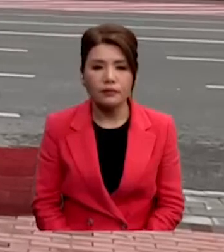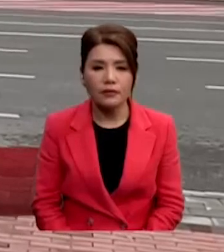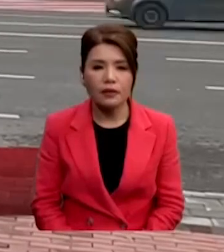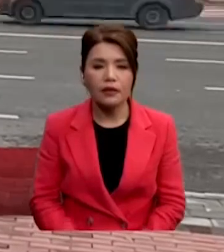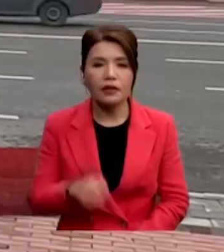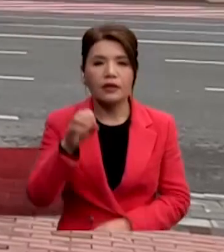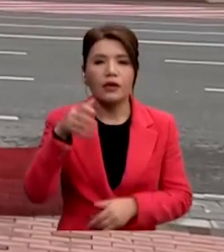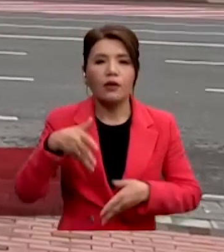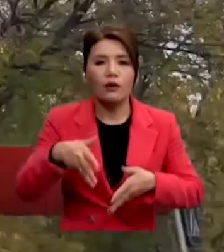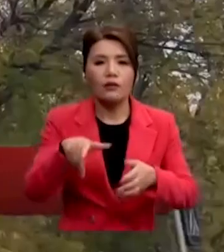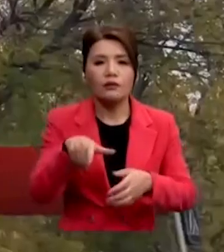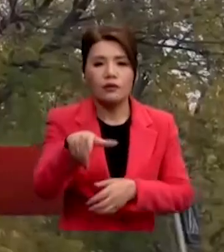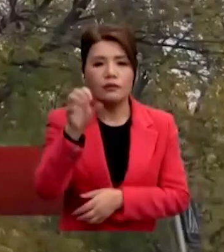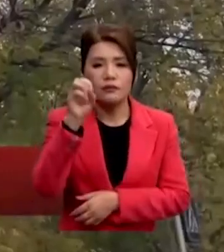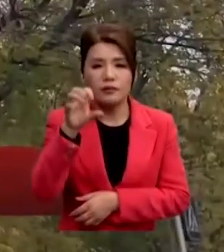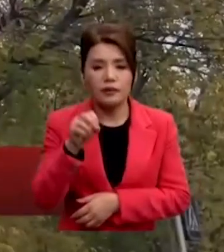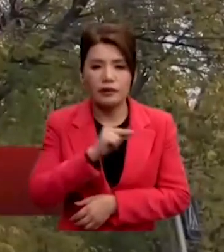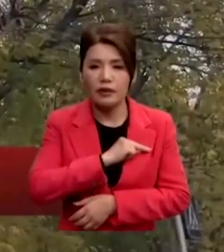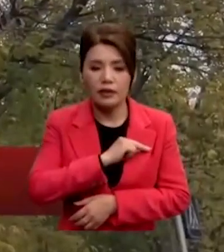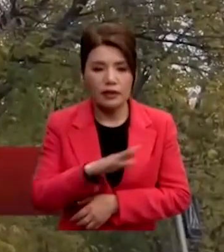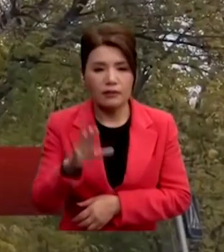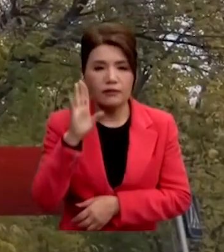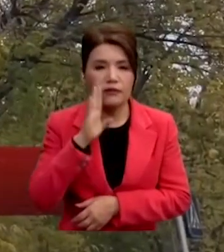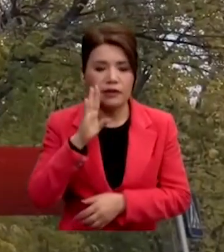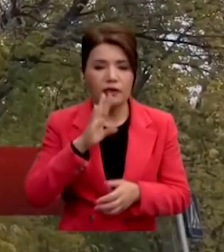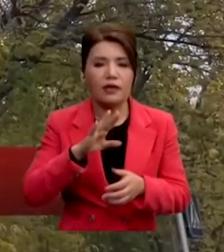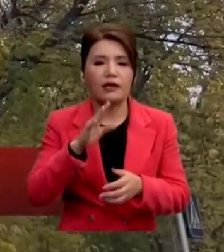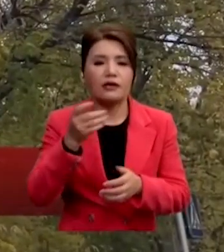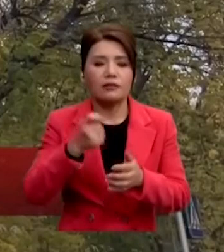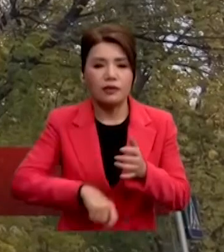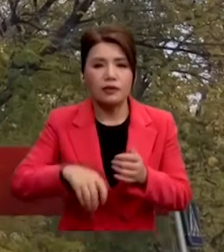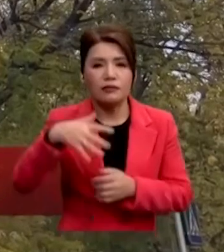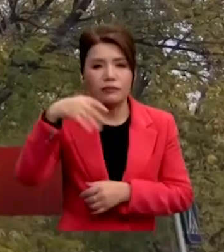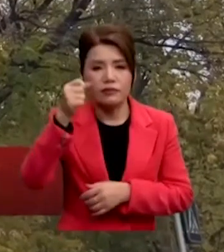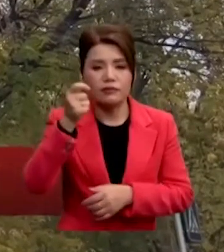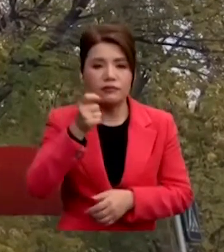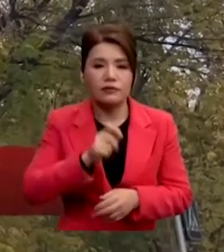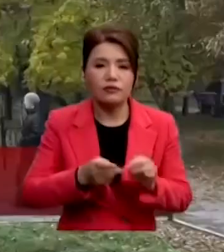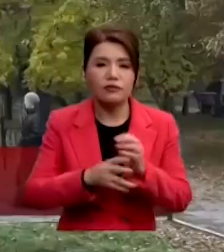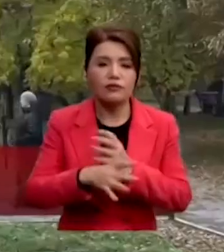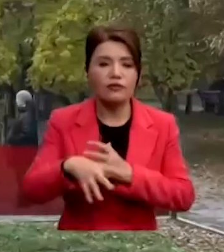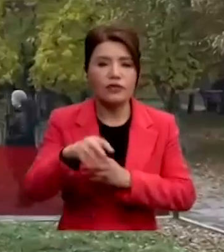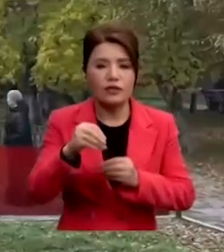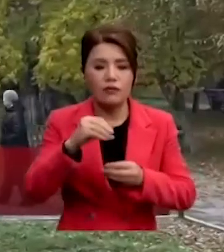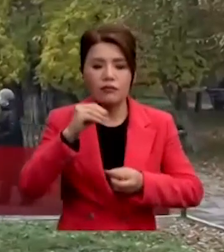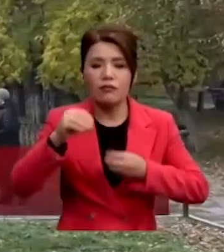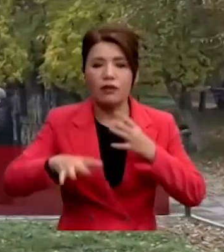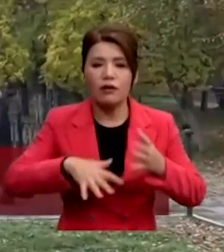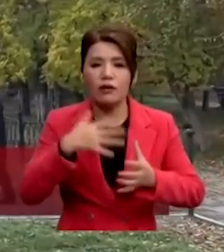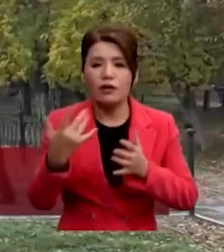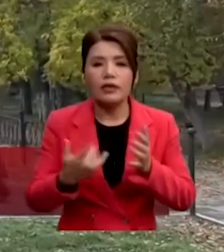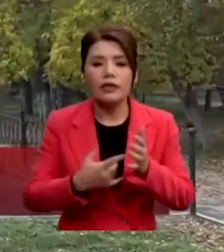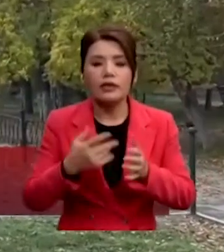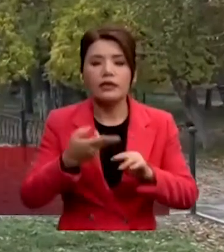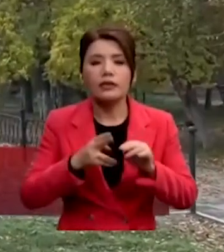Светофоры не работают, отсутствует мобильный интернет и вода из-за отключения электричества. Вся Караганда погрузилась в настоящий хаос. Без электричества